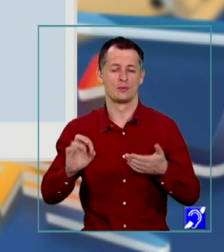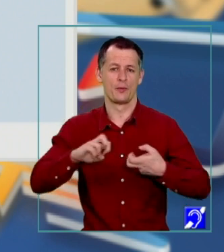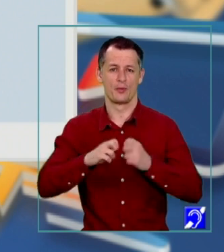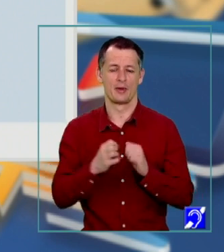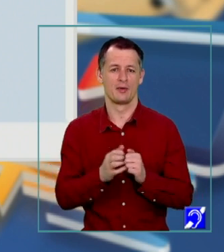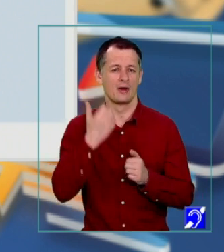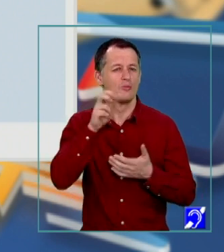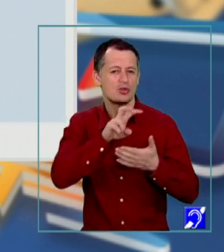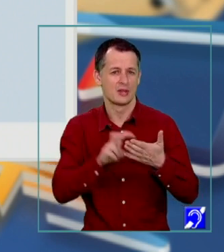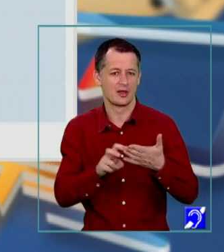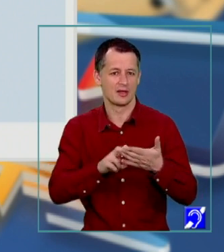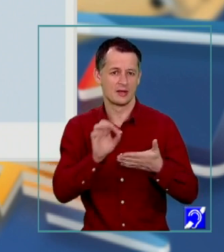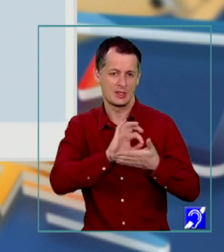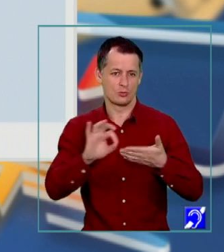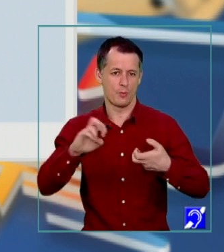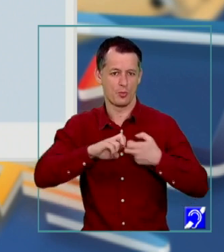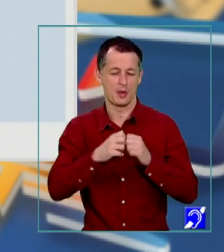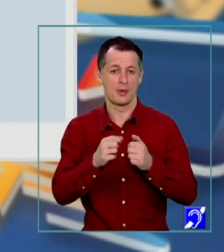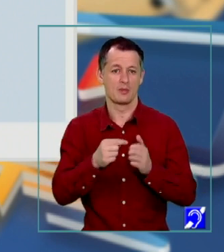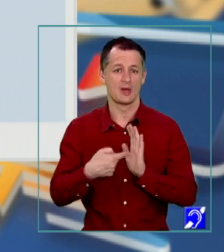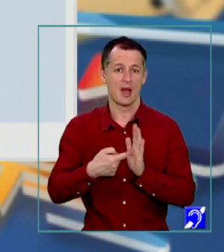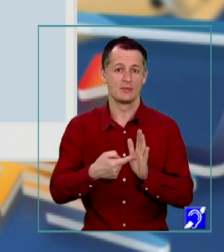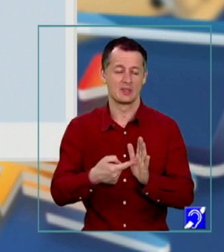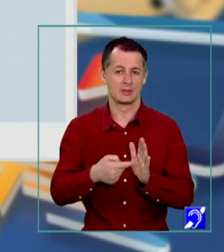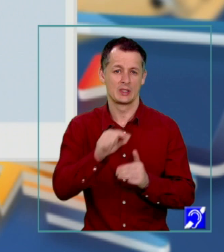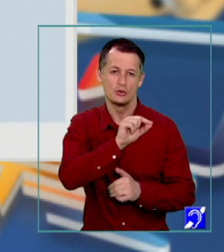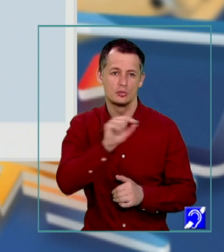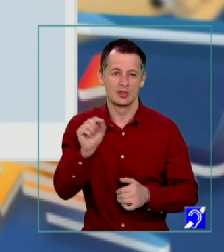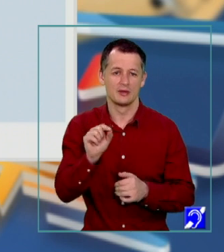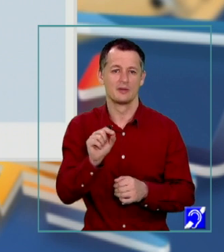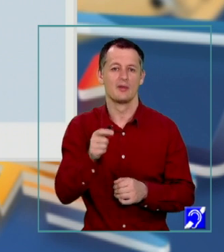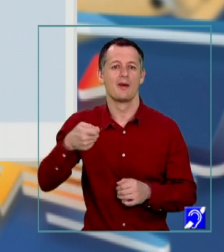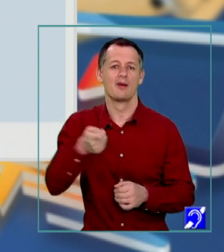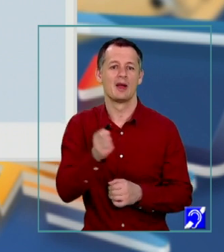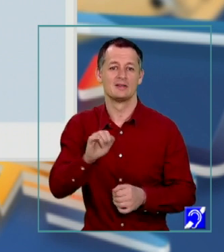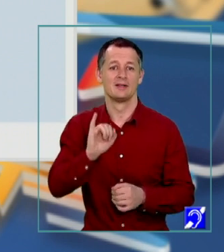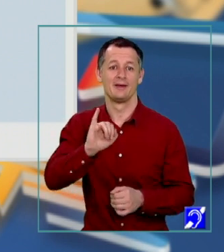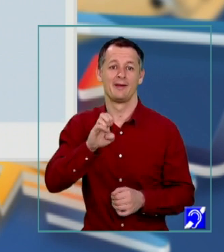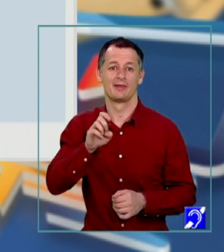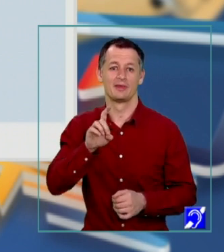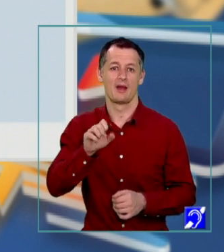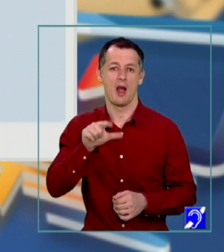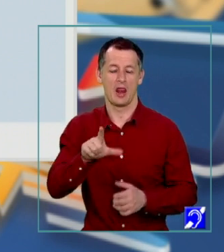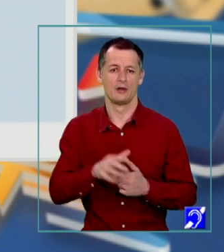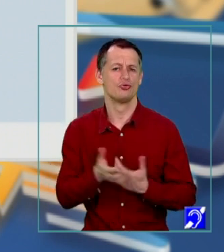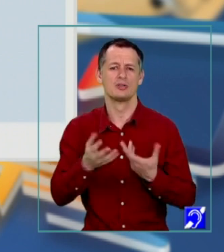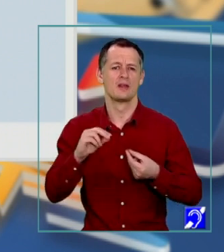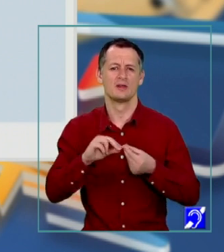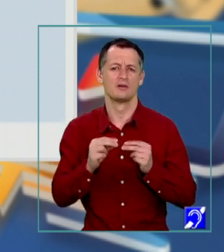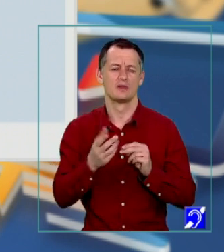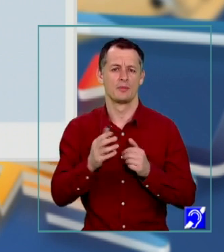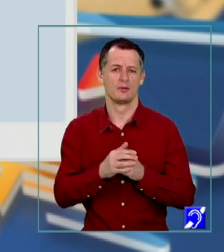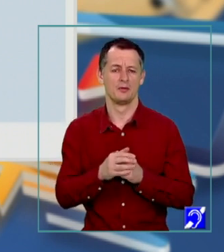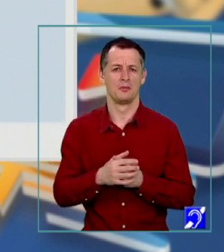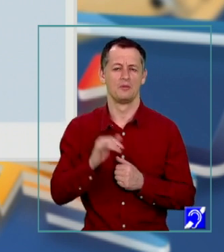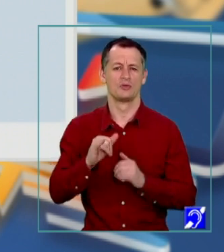citit textul problemei, am subliniat gaz ideal. Ce se întâmplă în cazul unui gaz ideal?